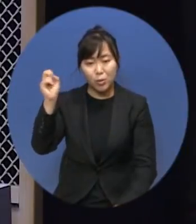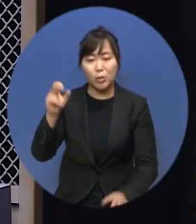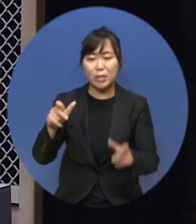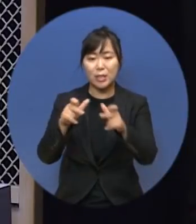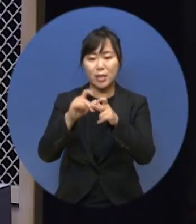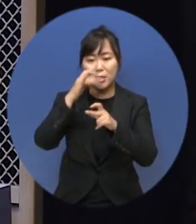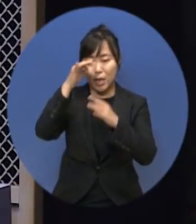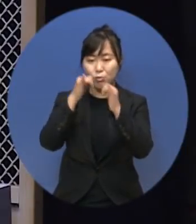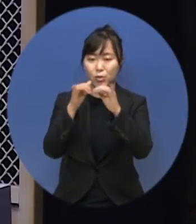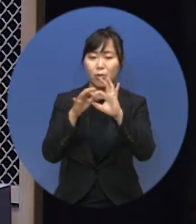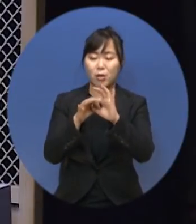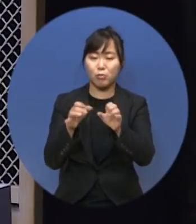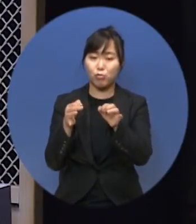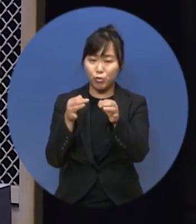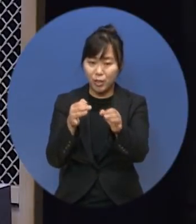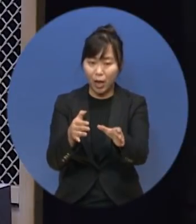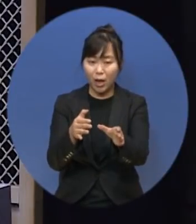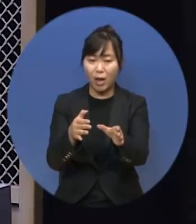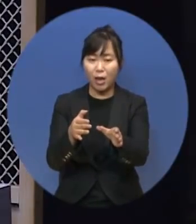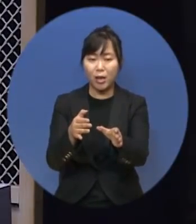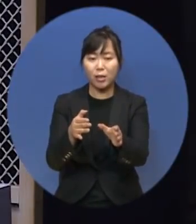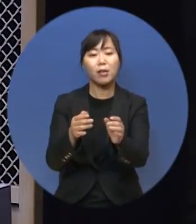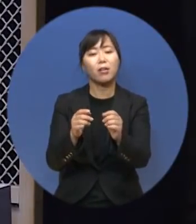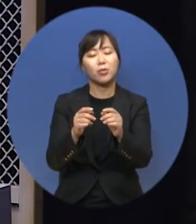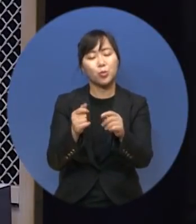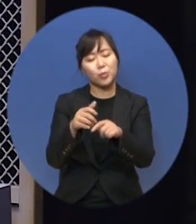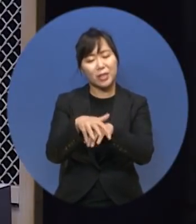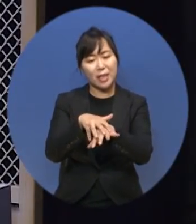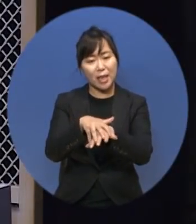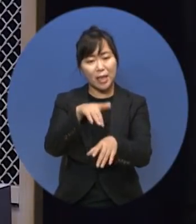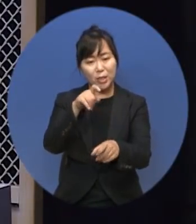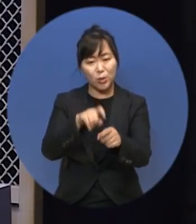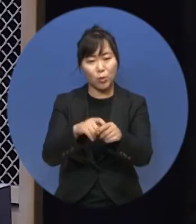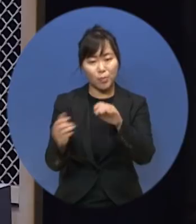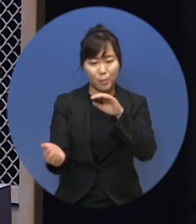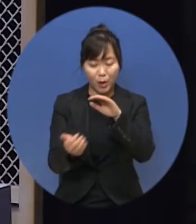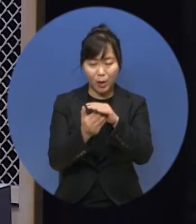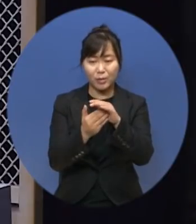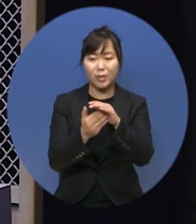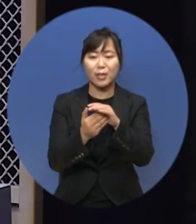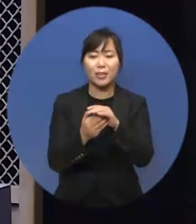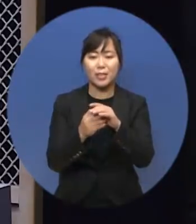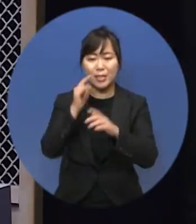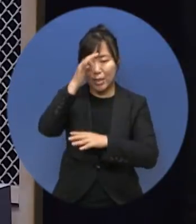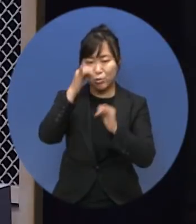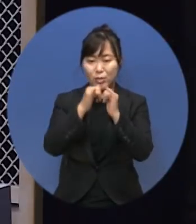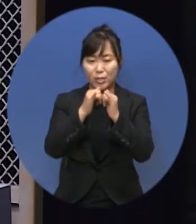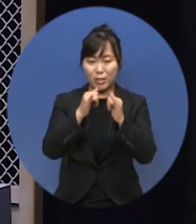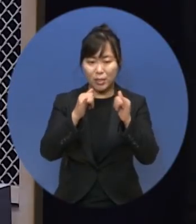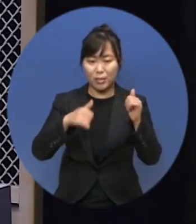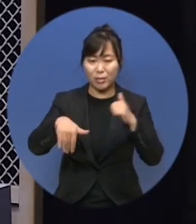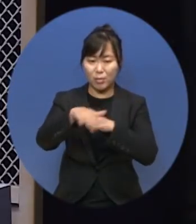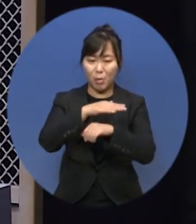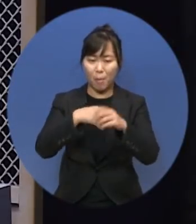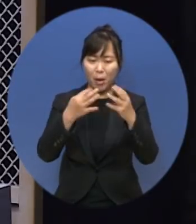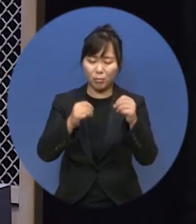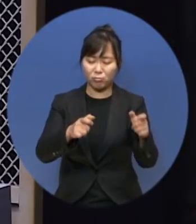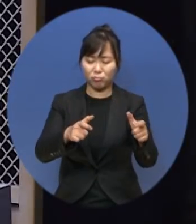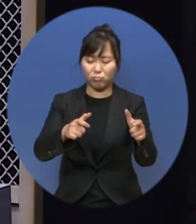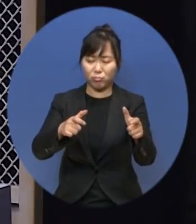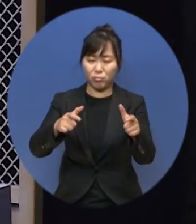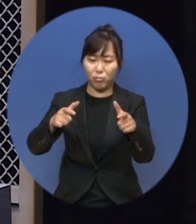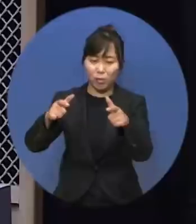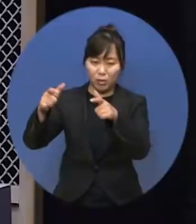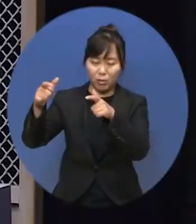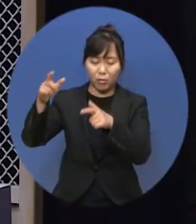장애 예술인에 대한 투자라든지 이런 게 좀 체계적으로 이루어지면서 예술인들의 그런 저변이 많이 확대될